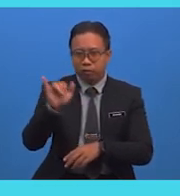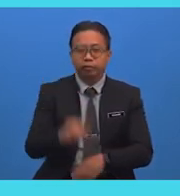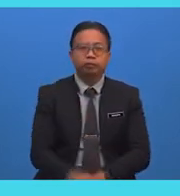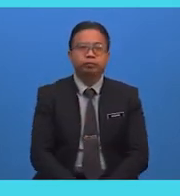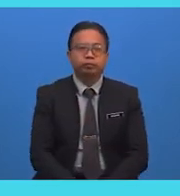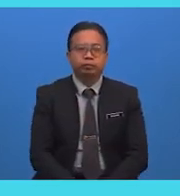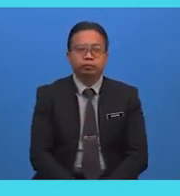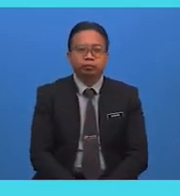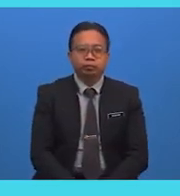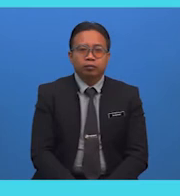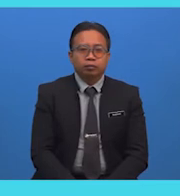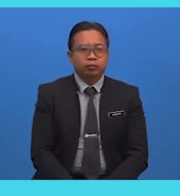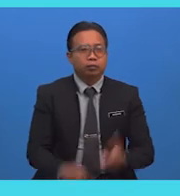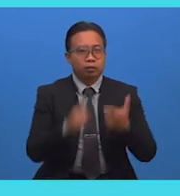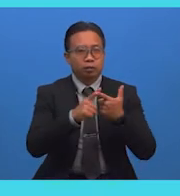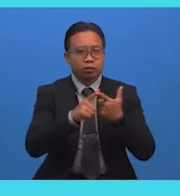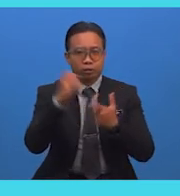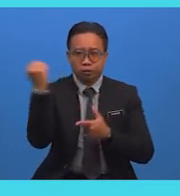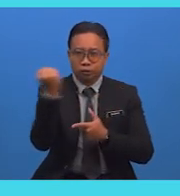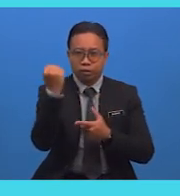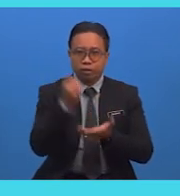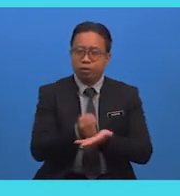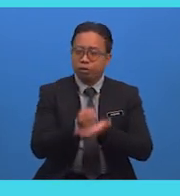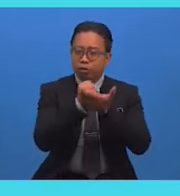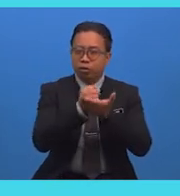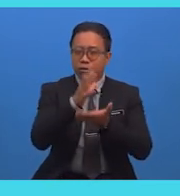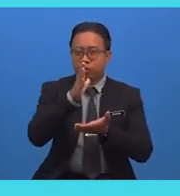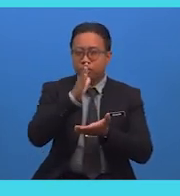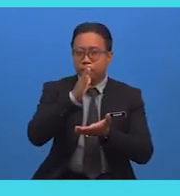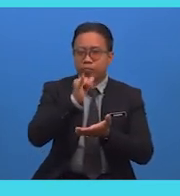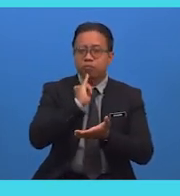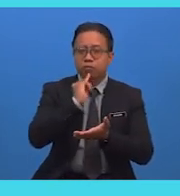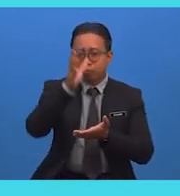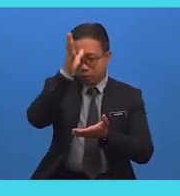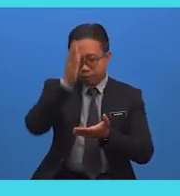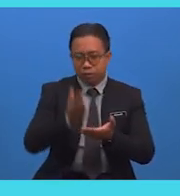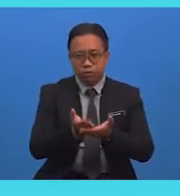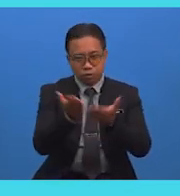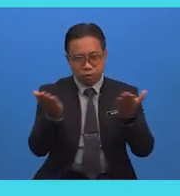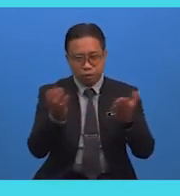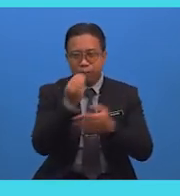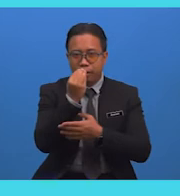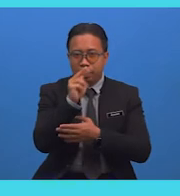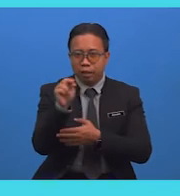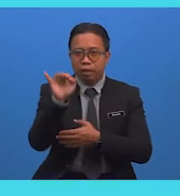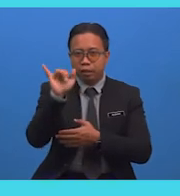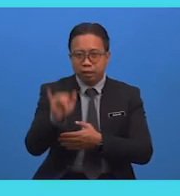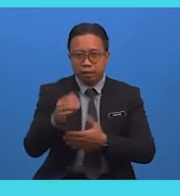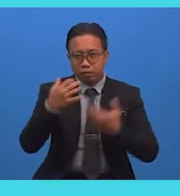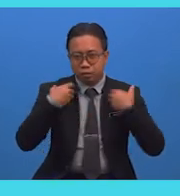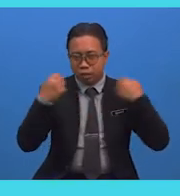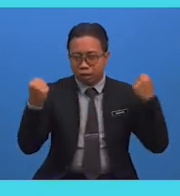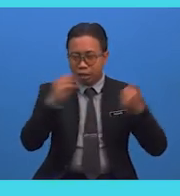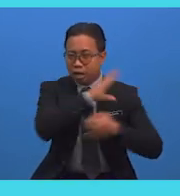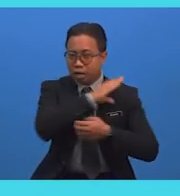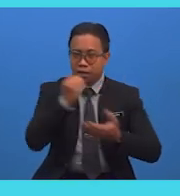www.halal.gov.my. Kedua, sentiasa menolong ibu bapa menyediakan makanan yang sihat dan seimbang di